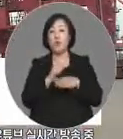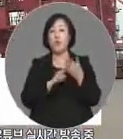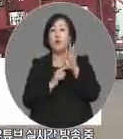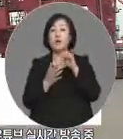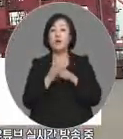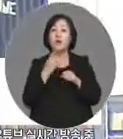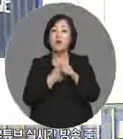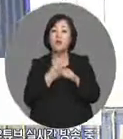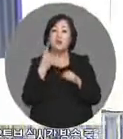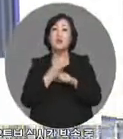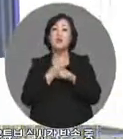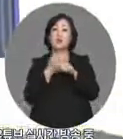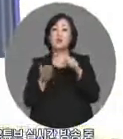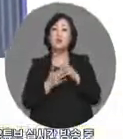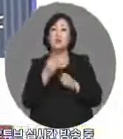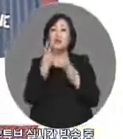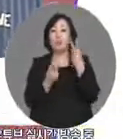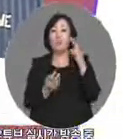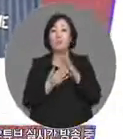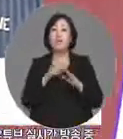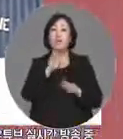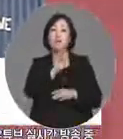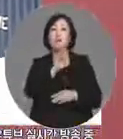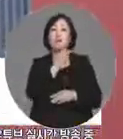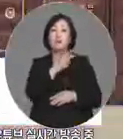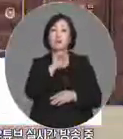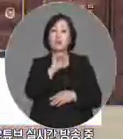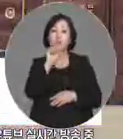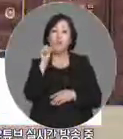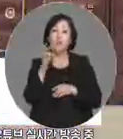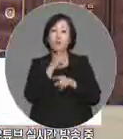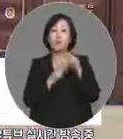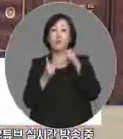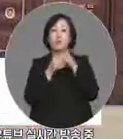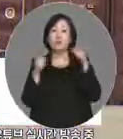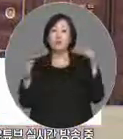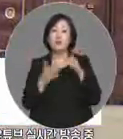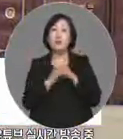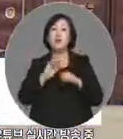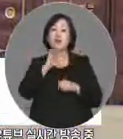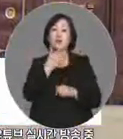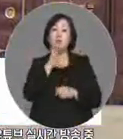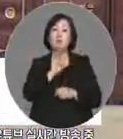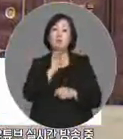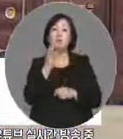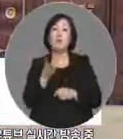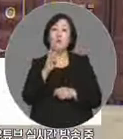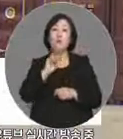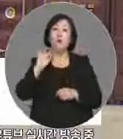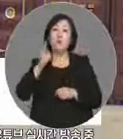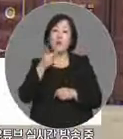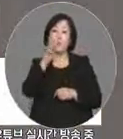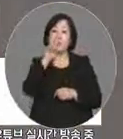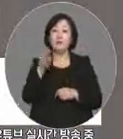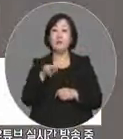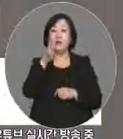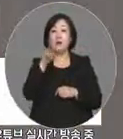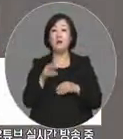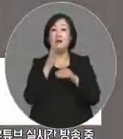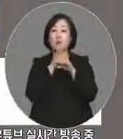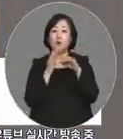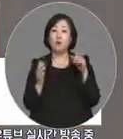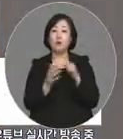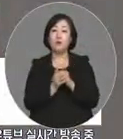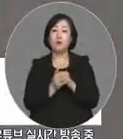울산의 수출액은 전년 대비 32.5% 증가 1 744 너 100만 달러를 기록했습니다